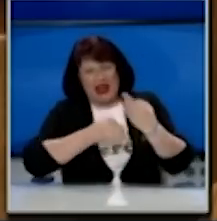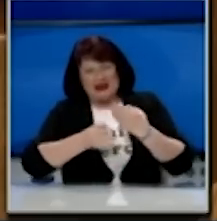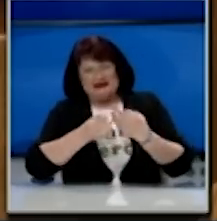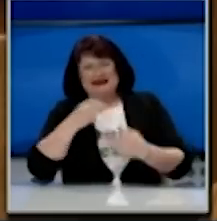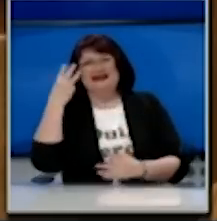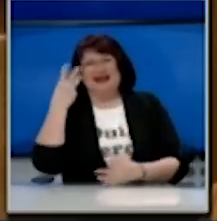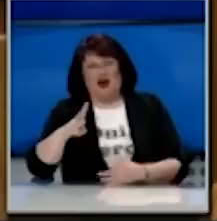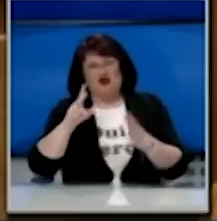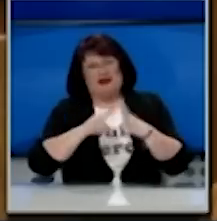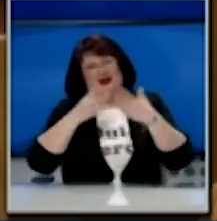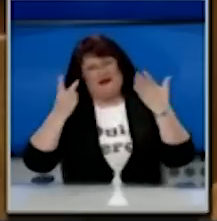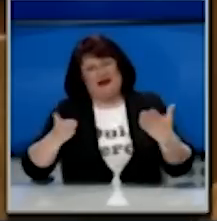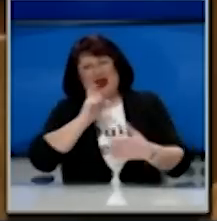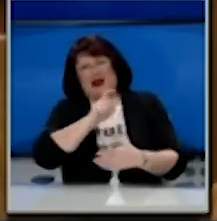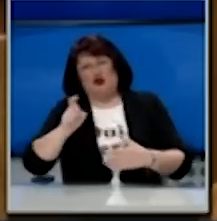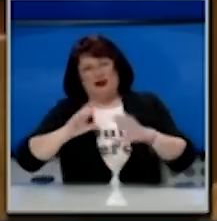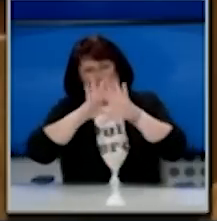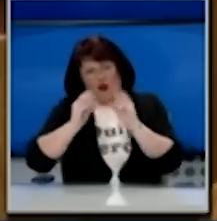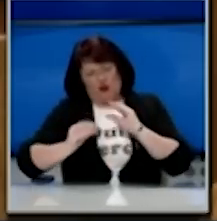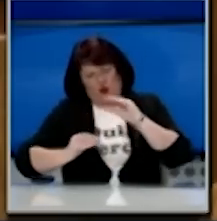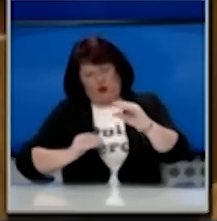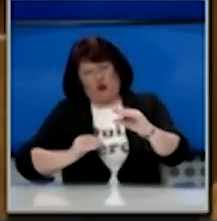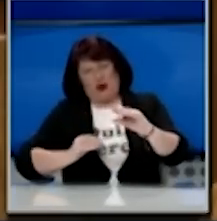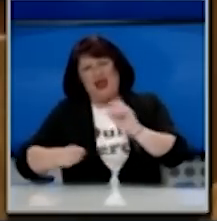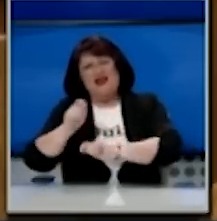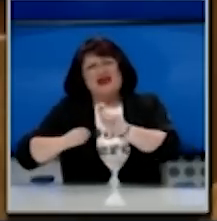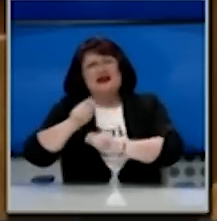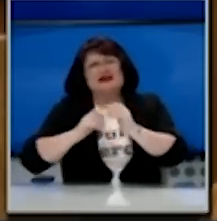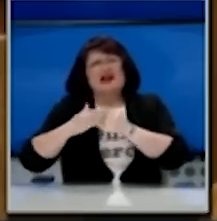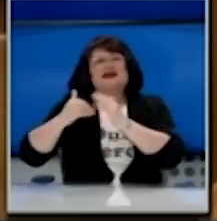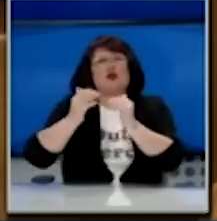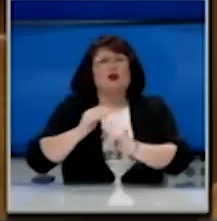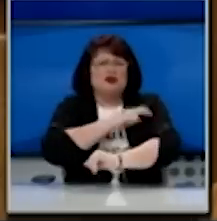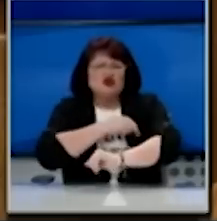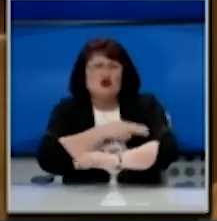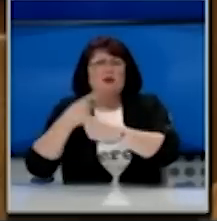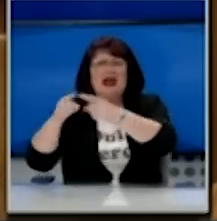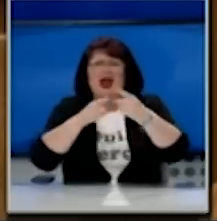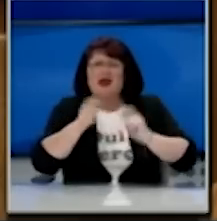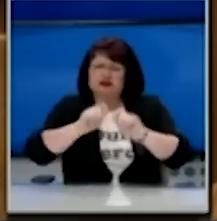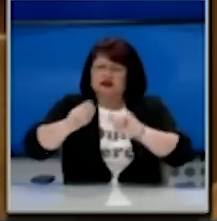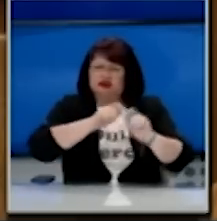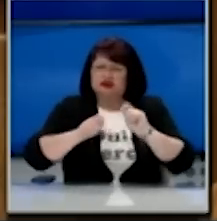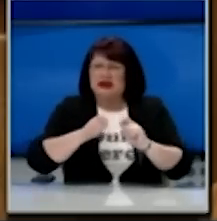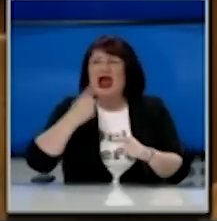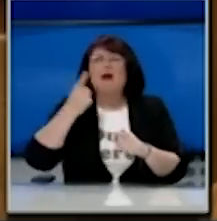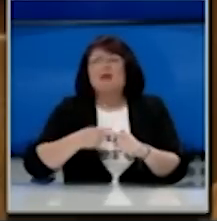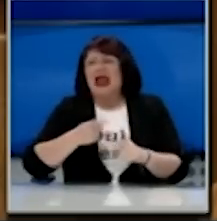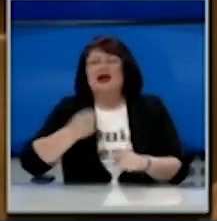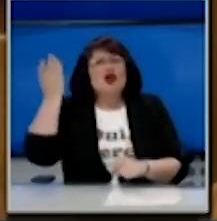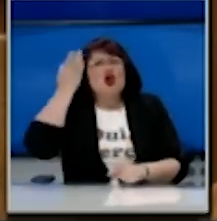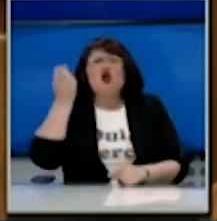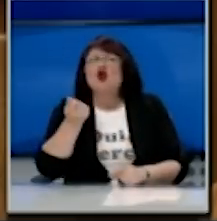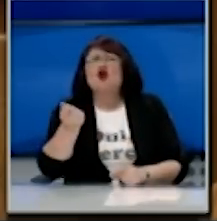με 317 εκατομμύρια συνολικά θα φτιάξετε τις υποδομές όλης της χώρας. Με απλά λόγια, τα